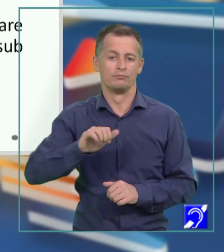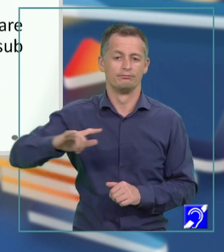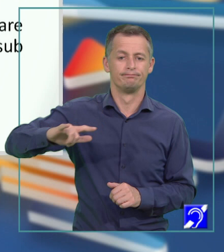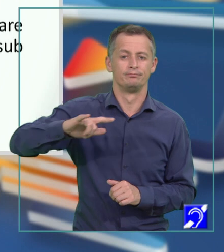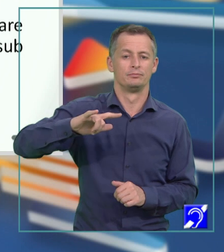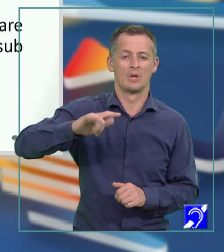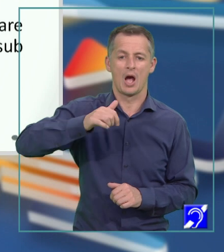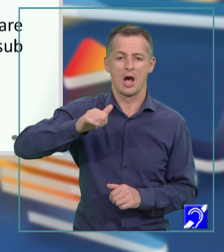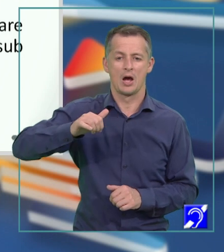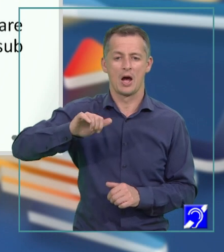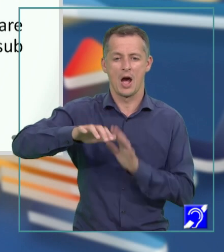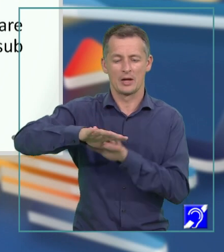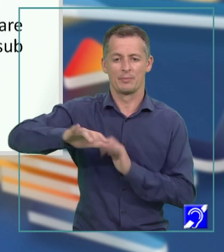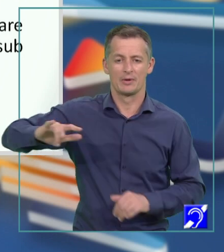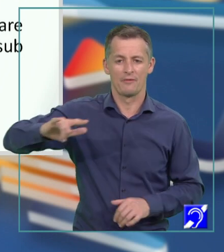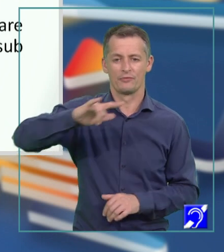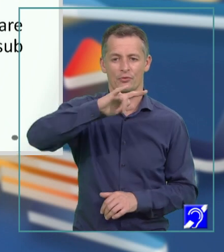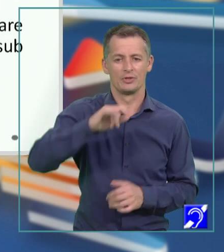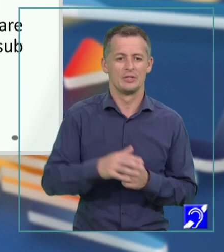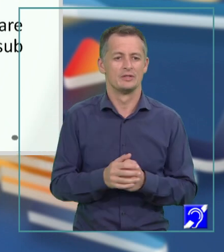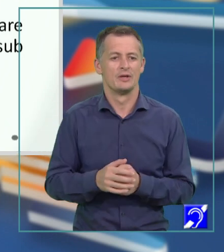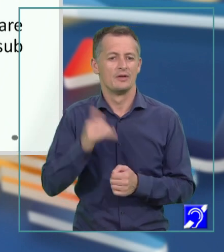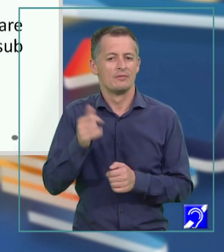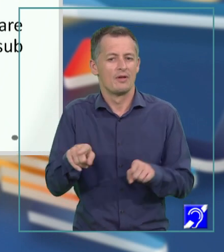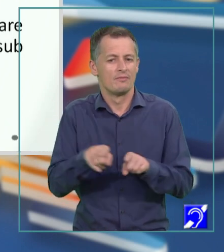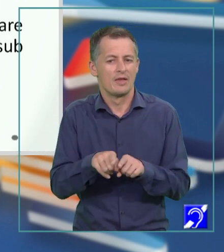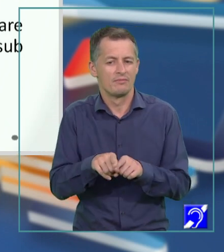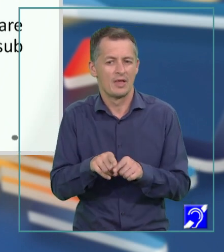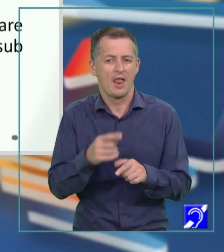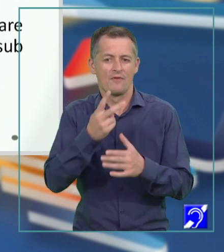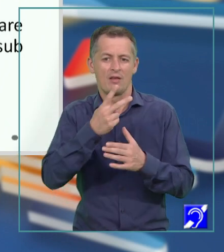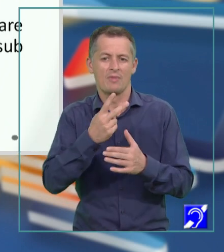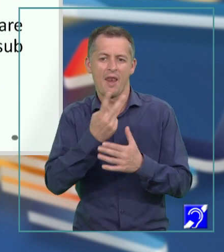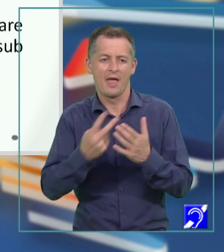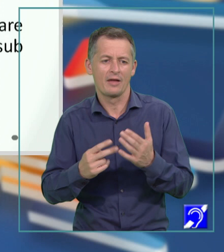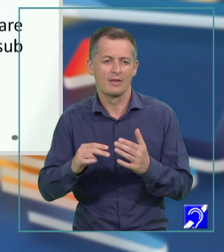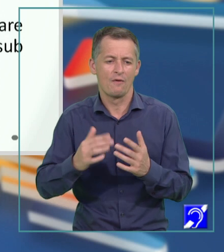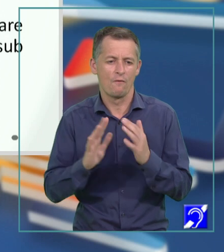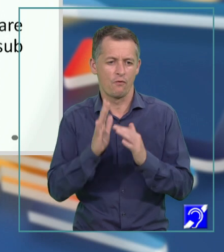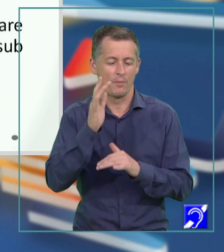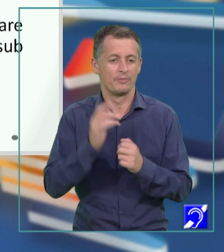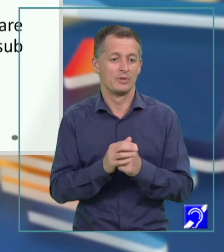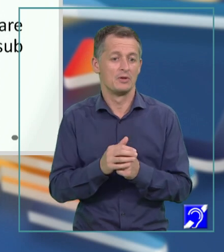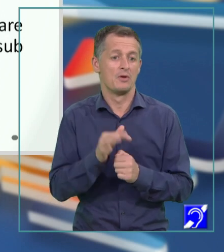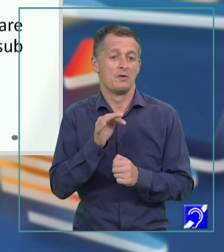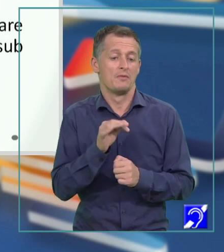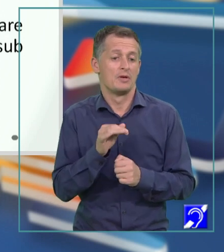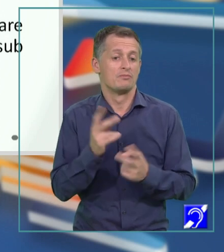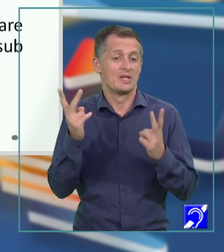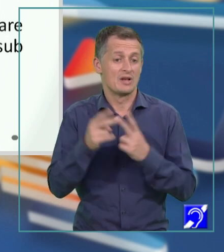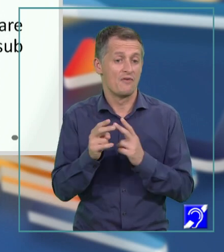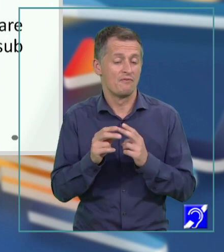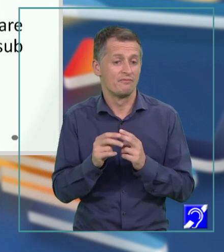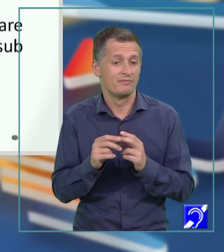în fum. Sensul figurat este un sens neobișnuit al cuvântului și este folosit de regulă în textele literare,